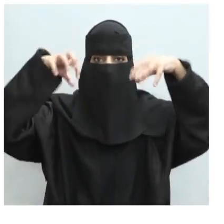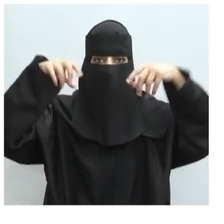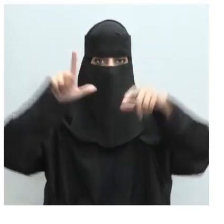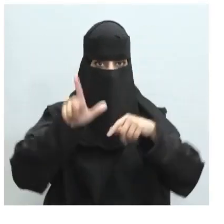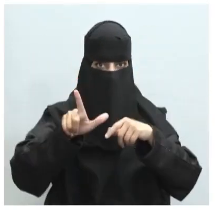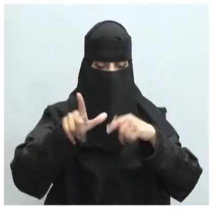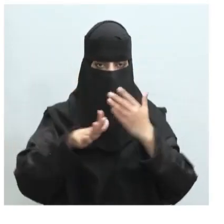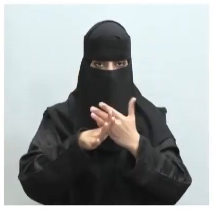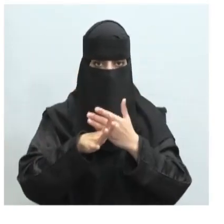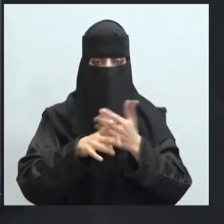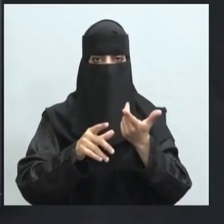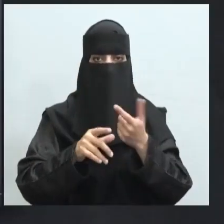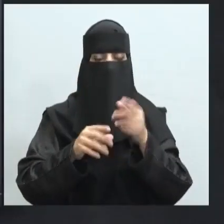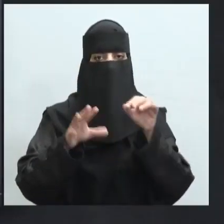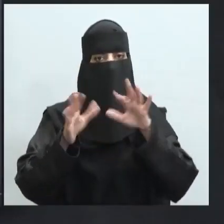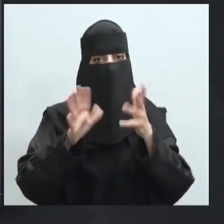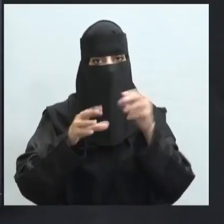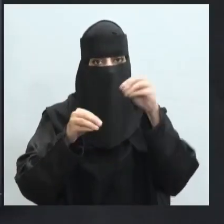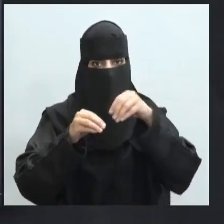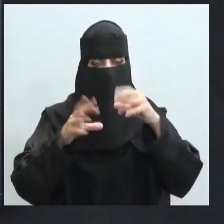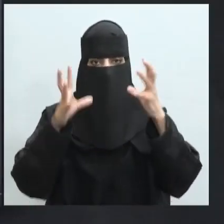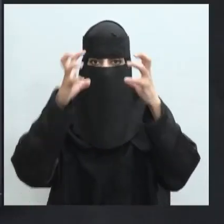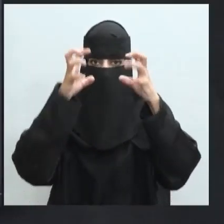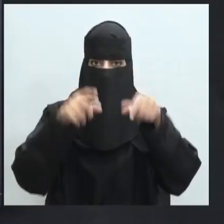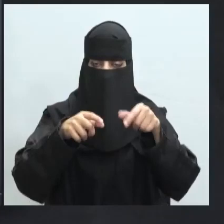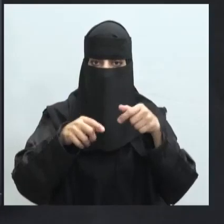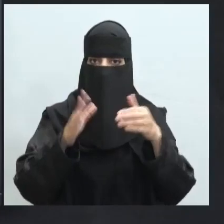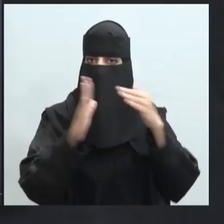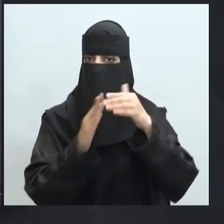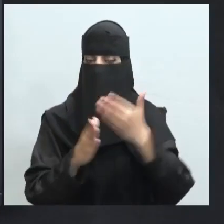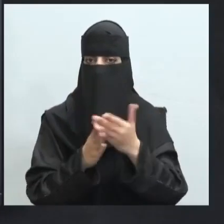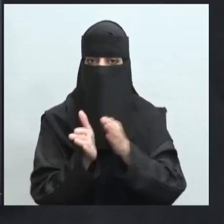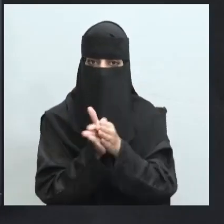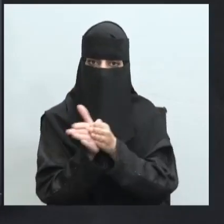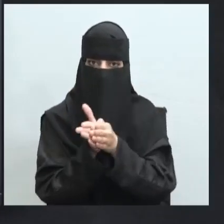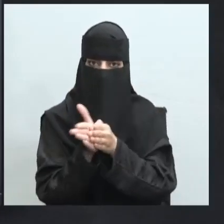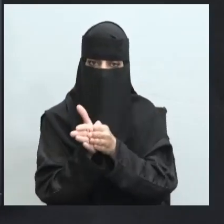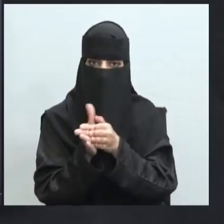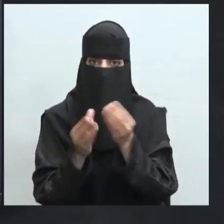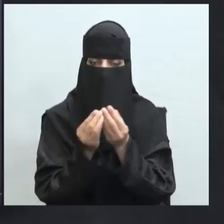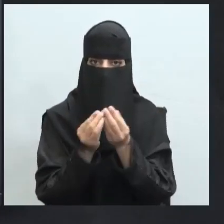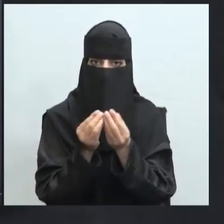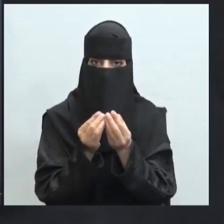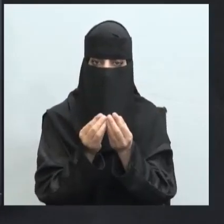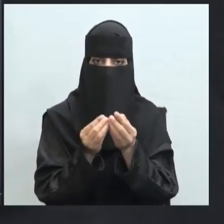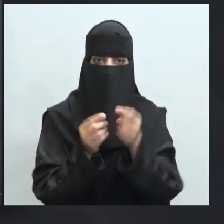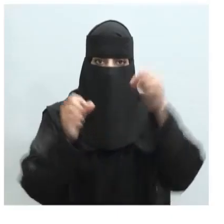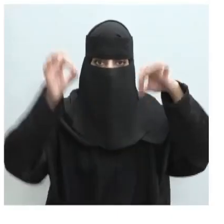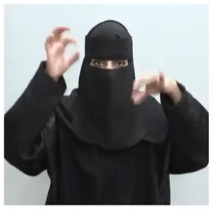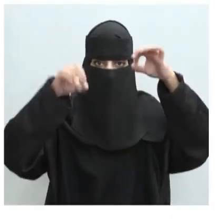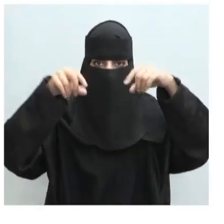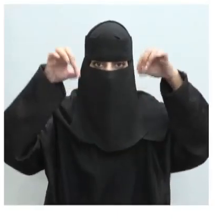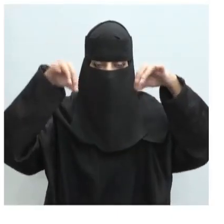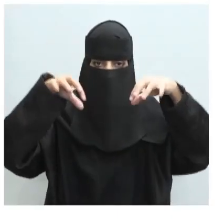هذه القطرات تحتوي على ماء ربما تحتوي على جليد نتيجه للاحتكاك بعض هذه القطرات